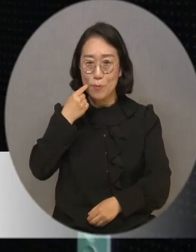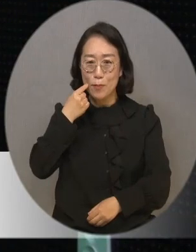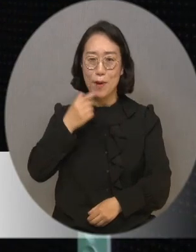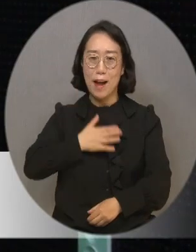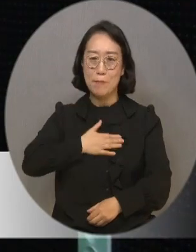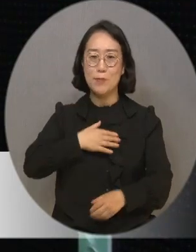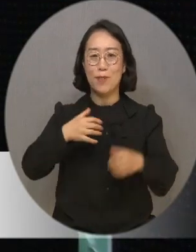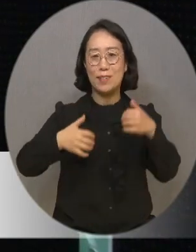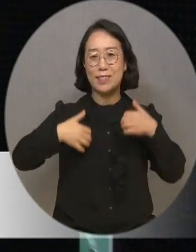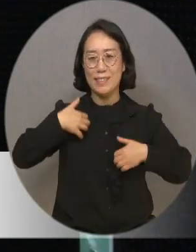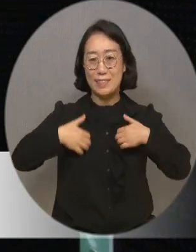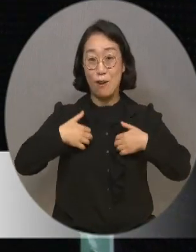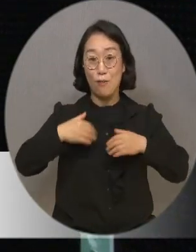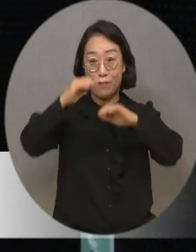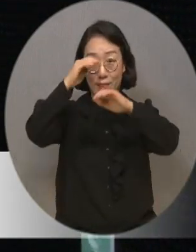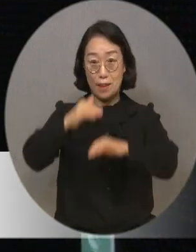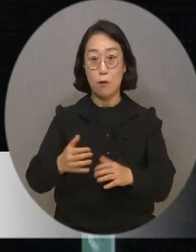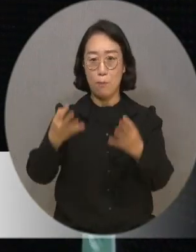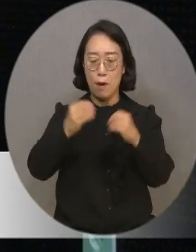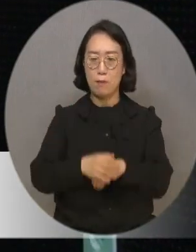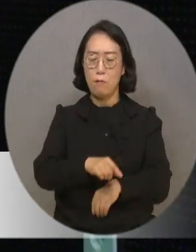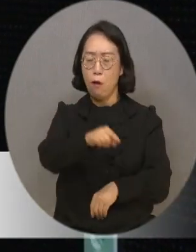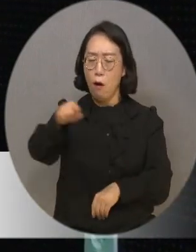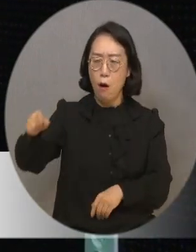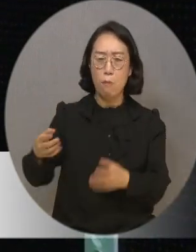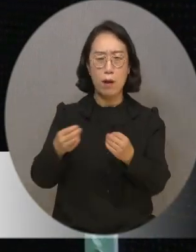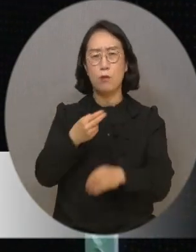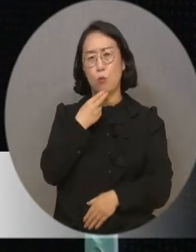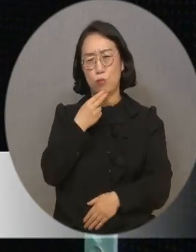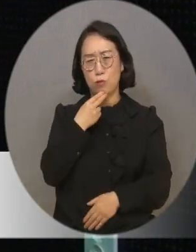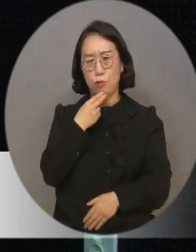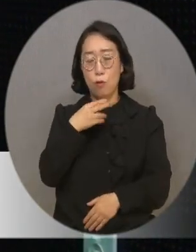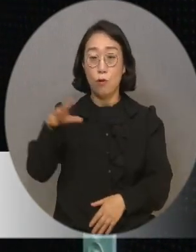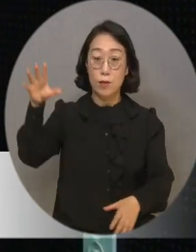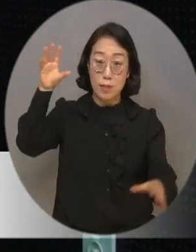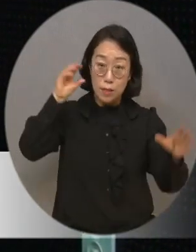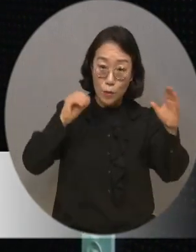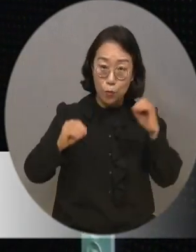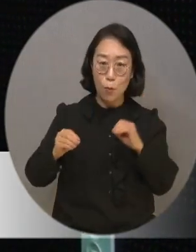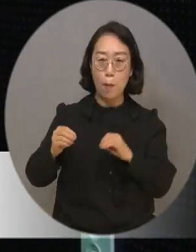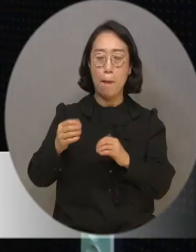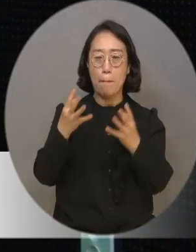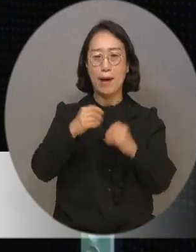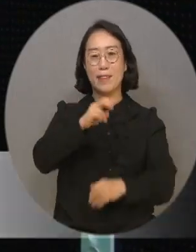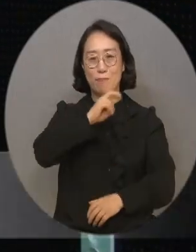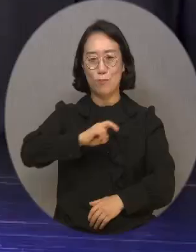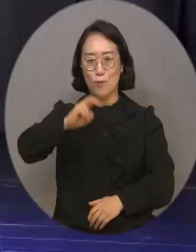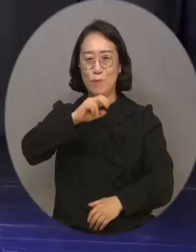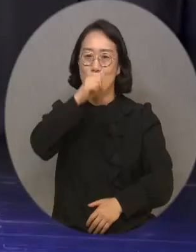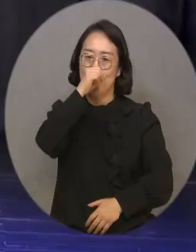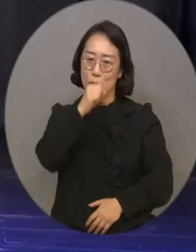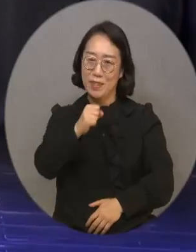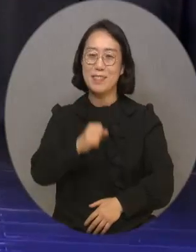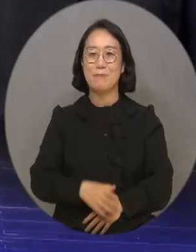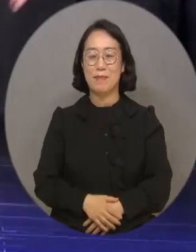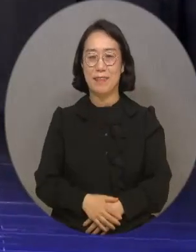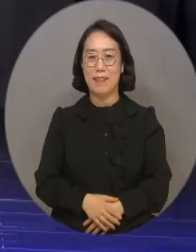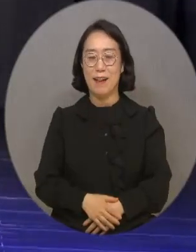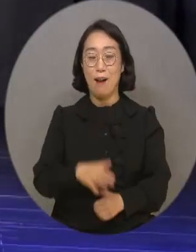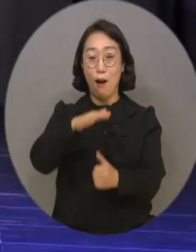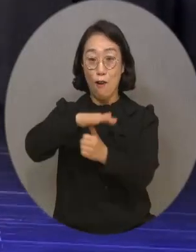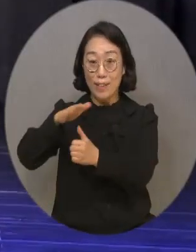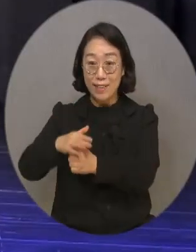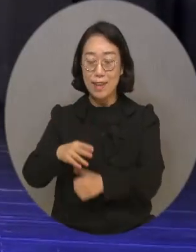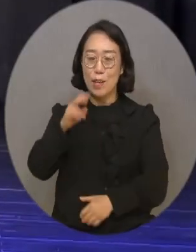많이 있거든요. 요즘은 노래를 많이 못 부르는데 노래도 많이 들어보고 많이 많이 불러볼 수 있었으면 좋겠습니다. 어린이들은 노래